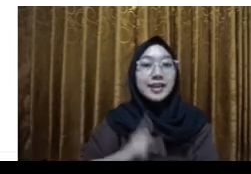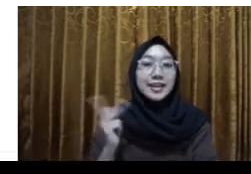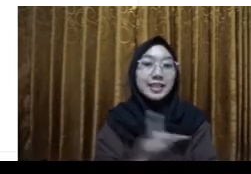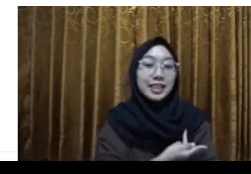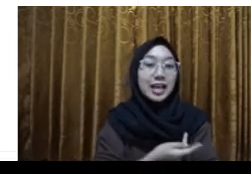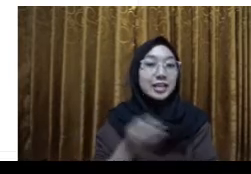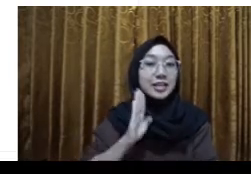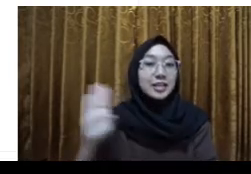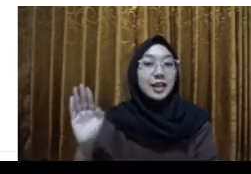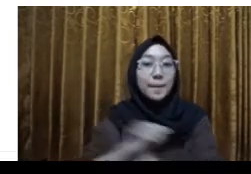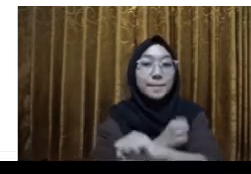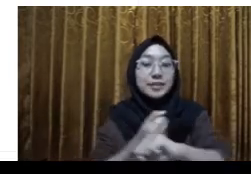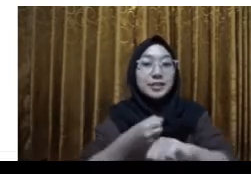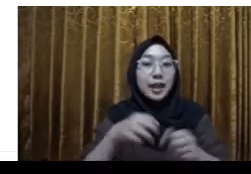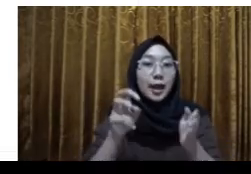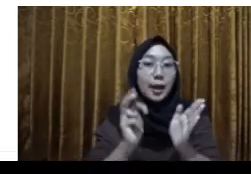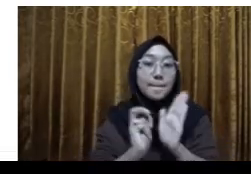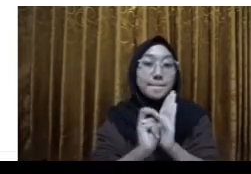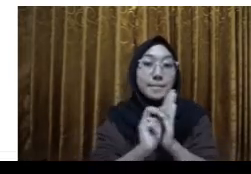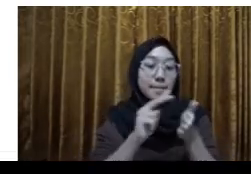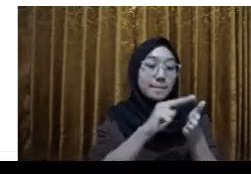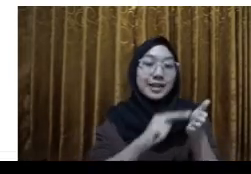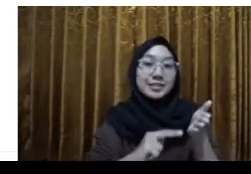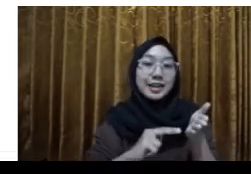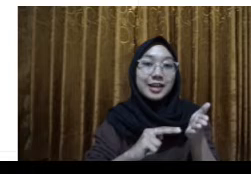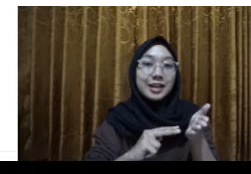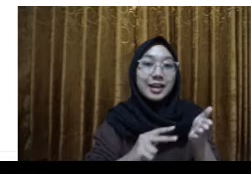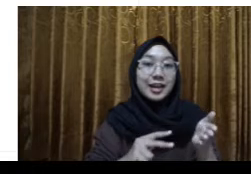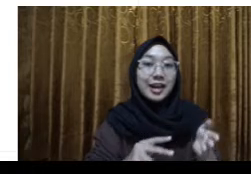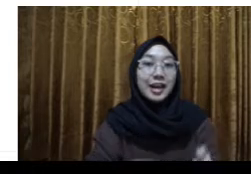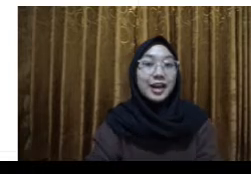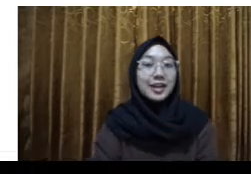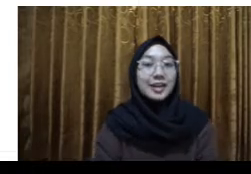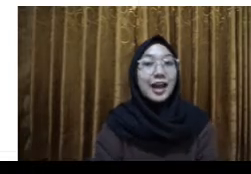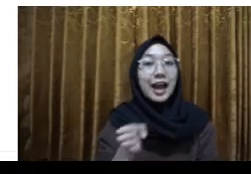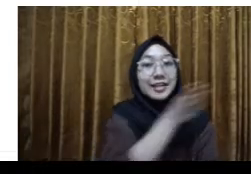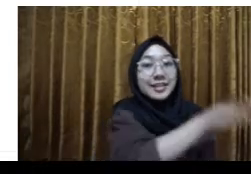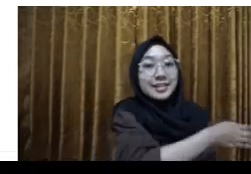Yang awalnya file yang tidak bisa kita baca, dengan Abi Fine Reader kita bisa membacanya.